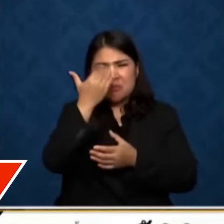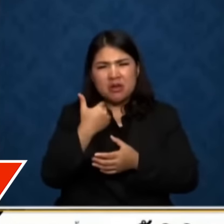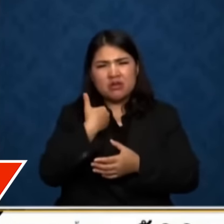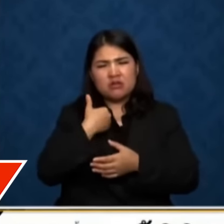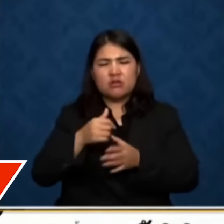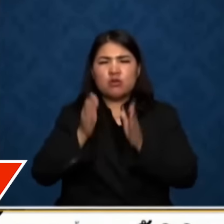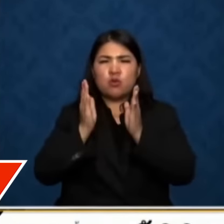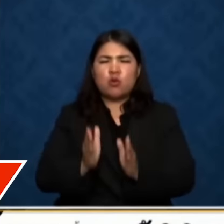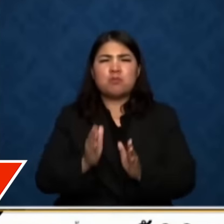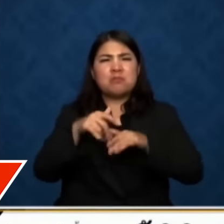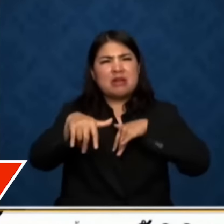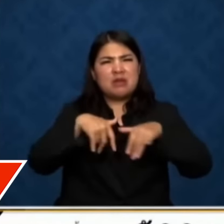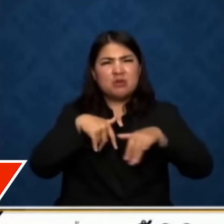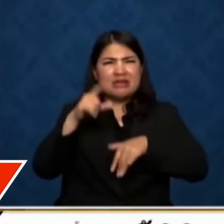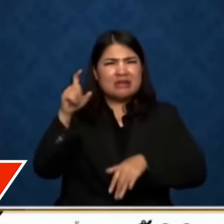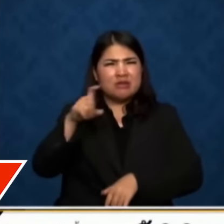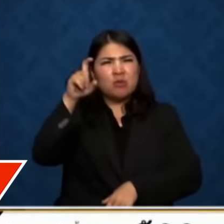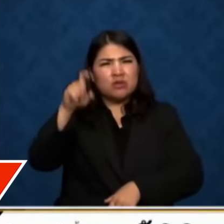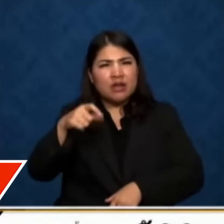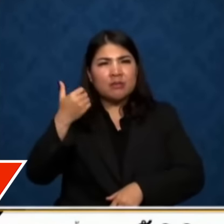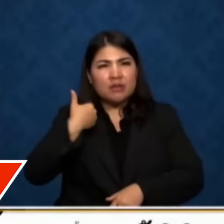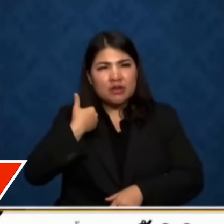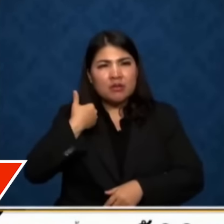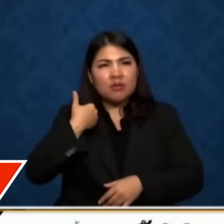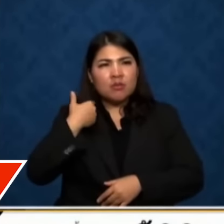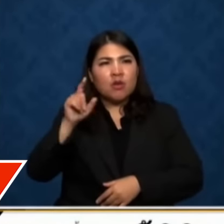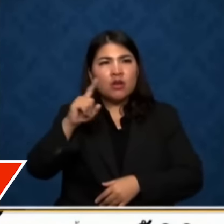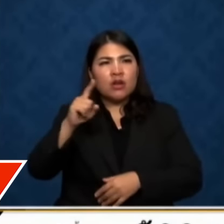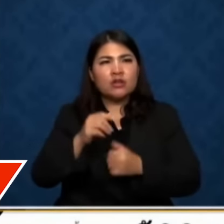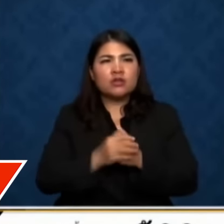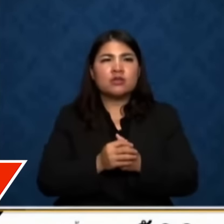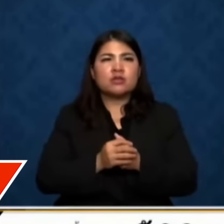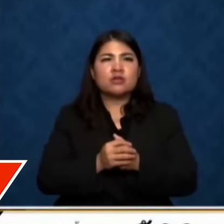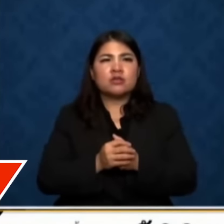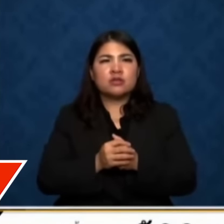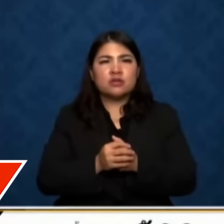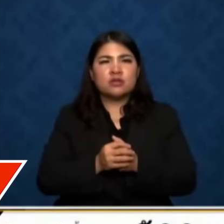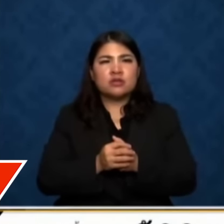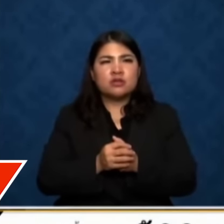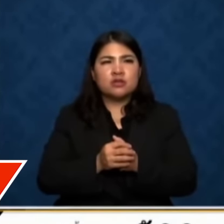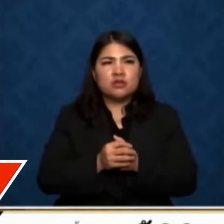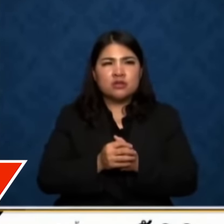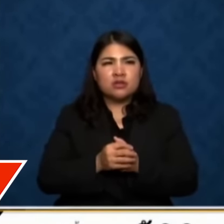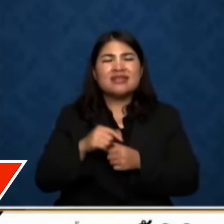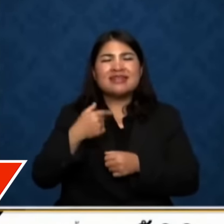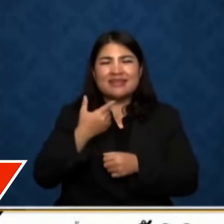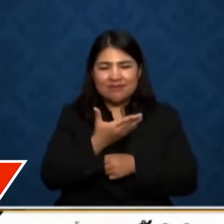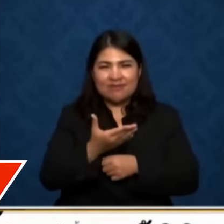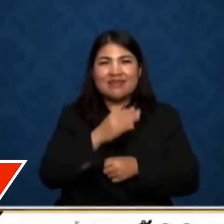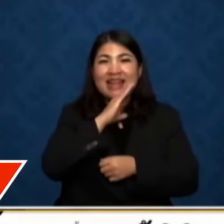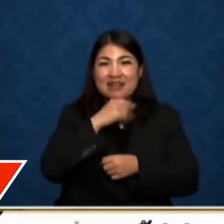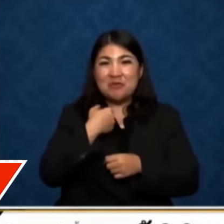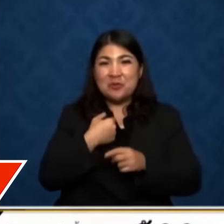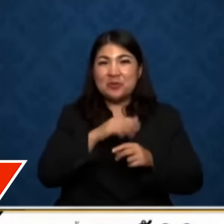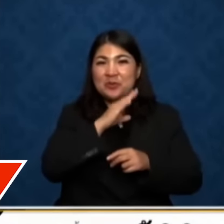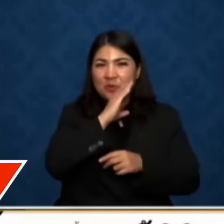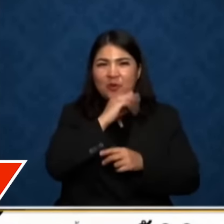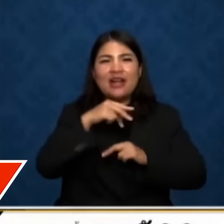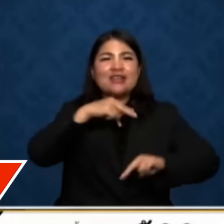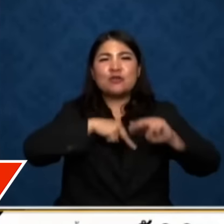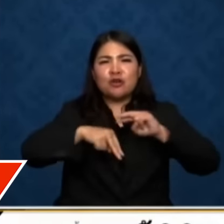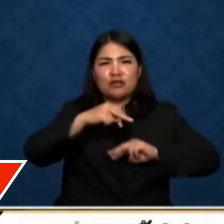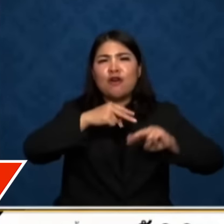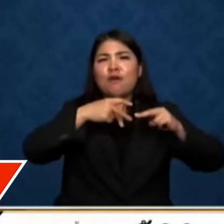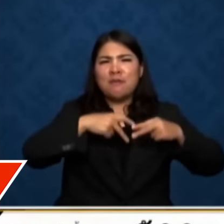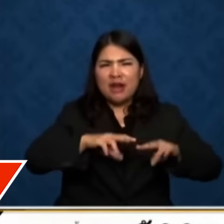ยอยู่สองครับผมอภิปรายว่าเชื่อว่าผมมีผู้คำนี้เลยครับว่าเชื่อว่าถ้าหากตรวจสอบแล้วเนี่ยอ